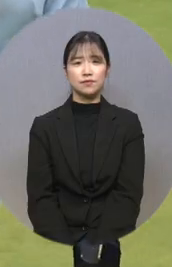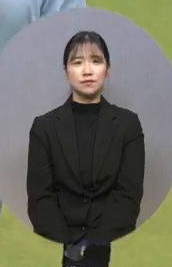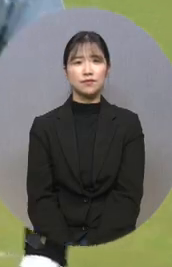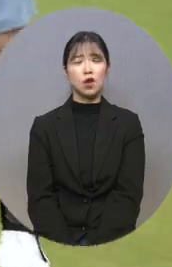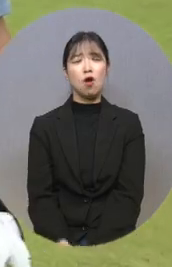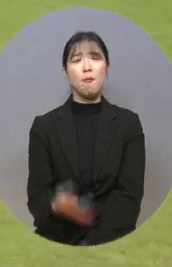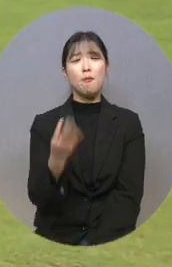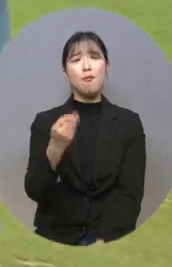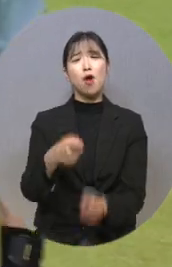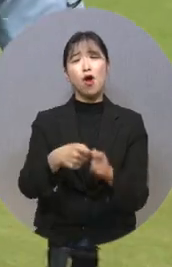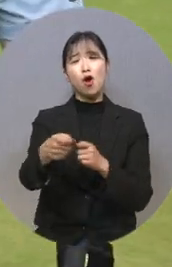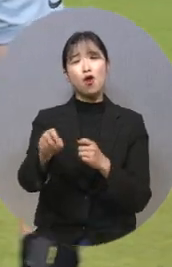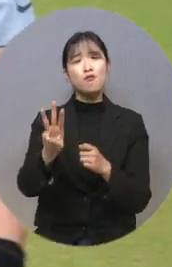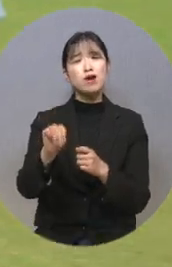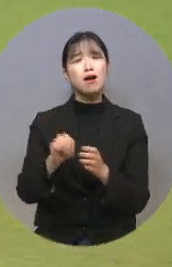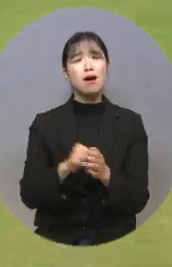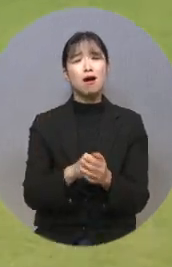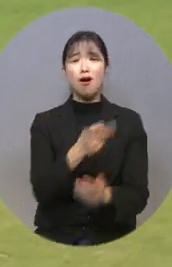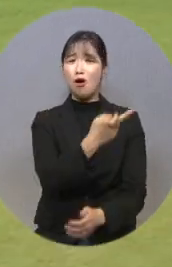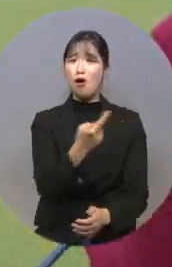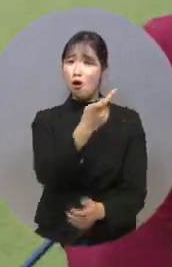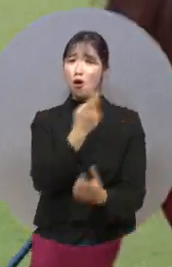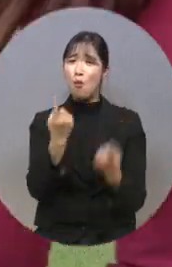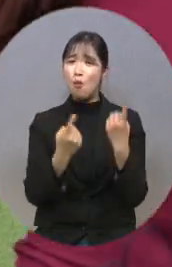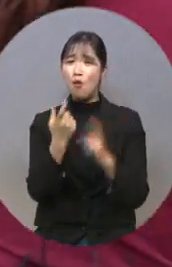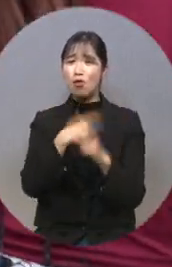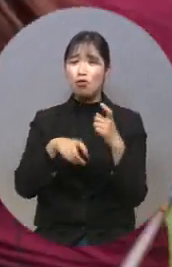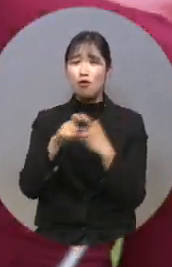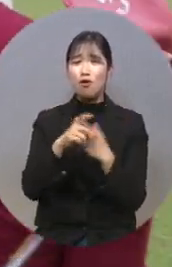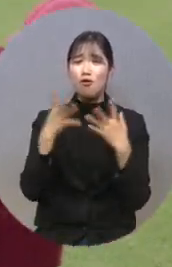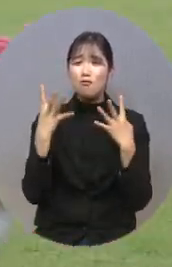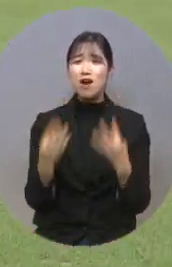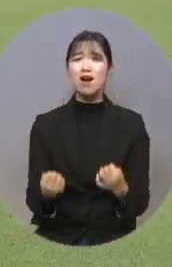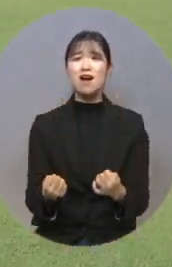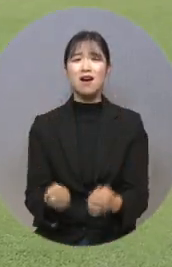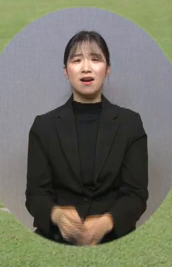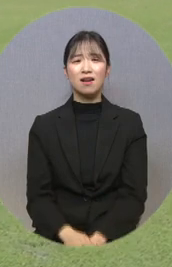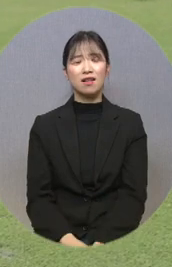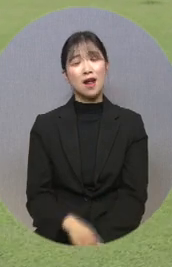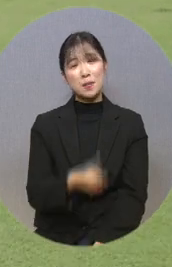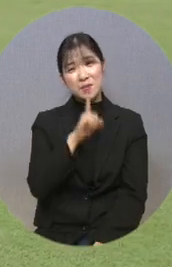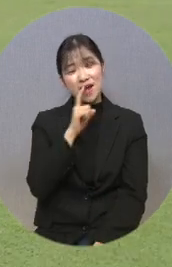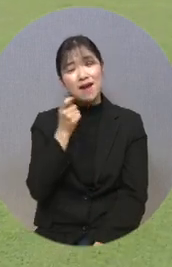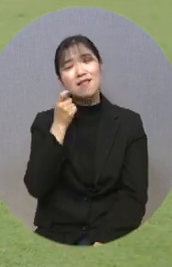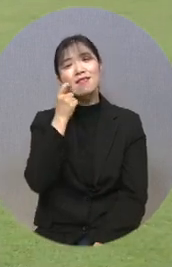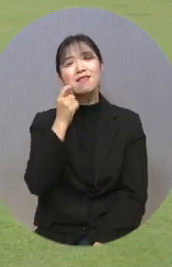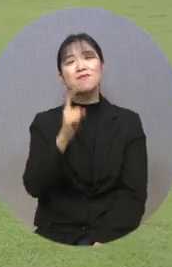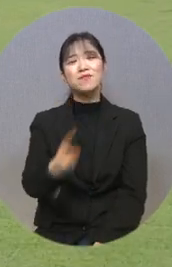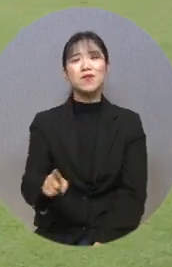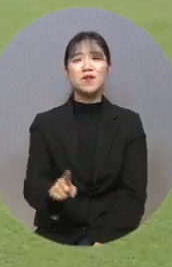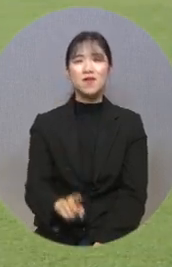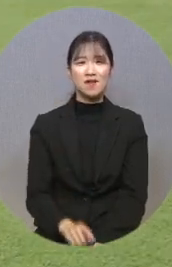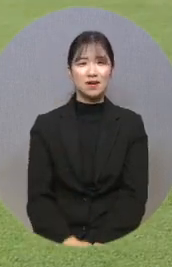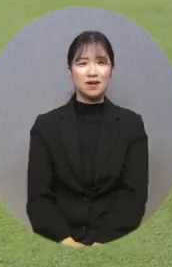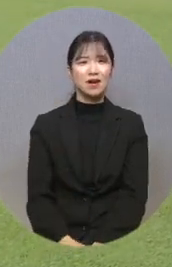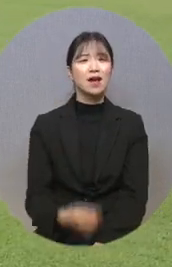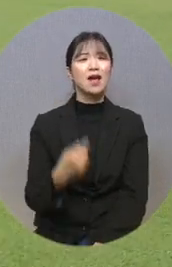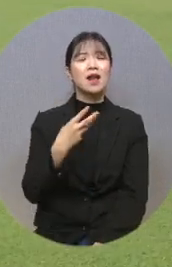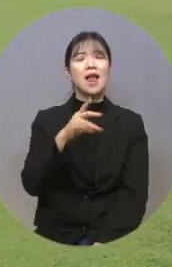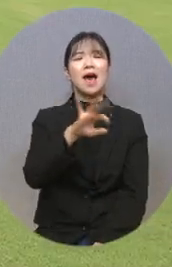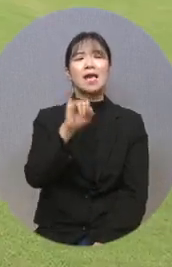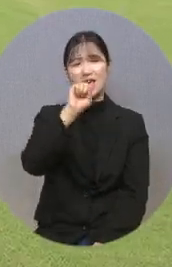거냐? 상균이 형보다 많이 날렸다 양. 오빠 지금 유진이가... 말도 안 되는 소리 하지 마냥. 나이가 안 좋아서 더 많이 못 갔다